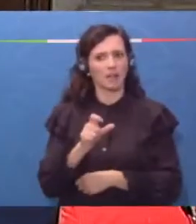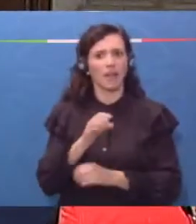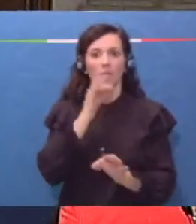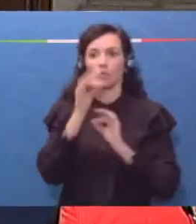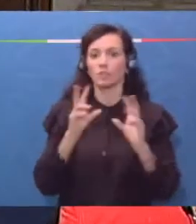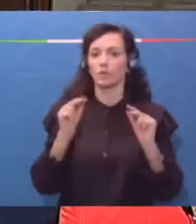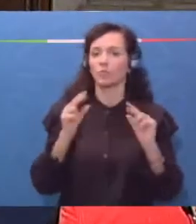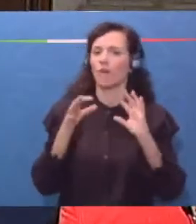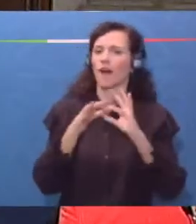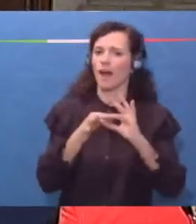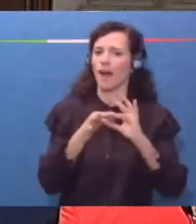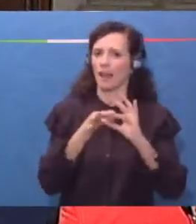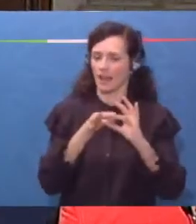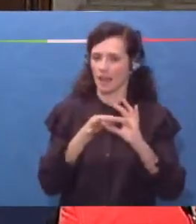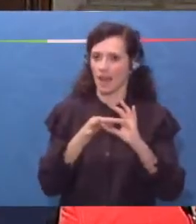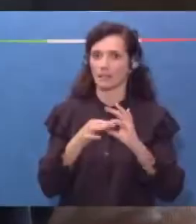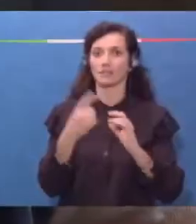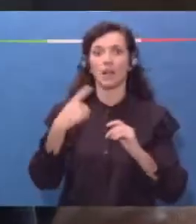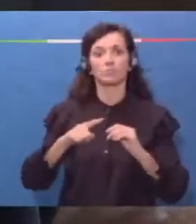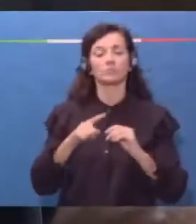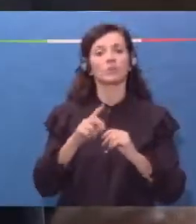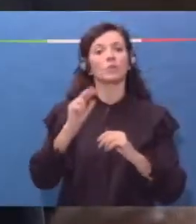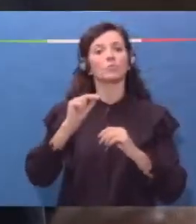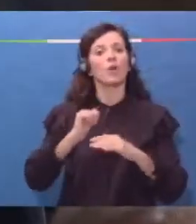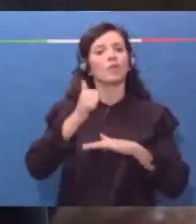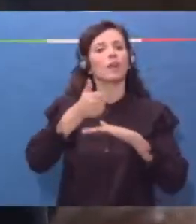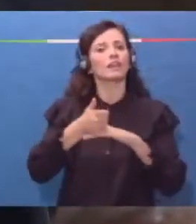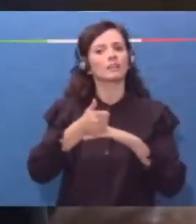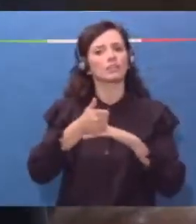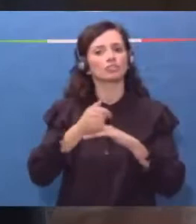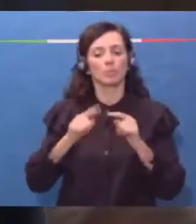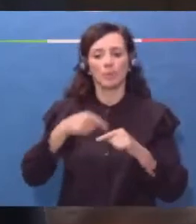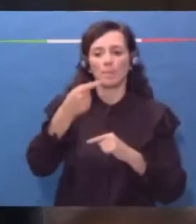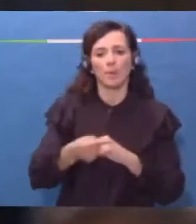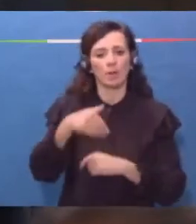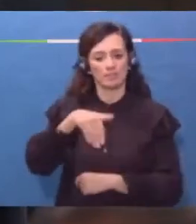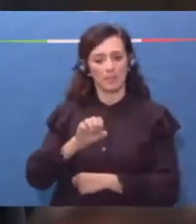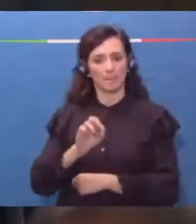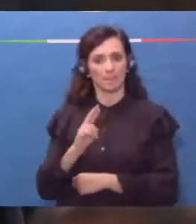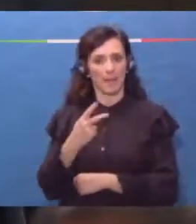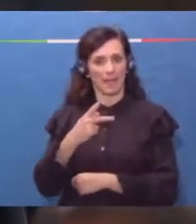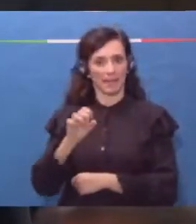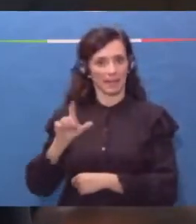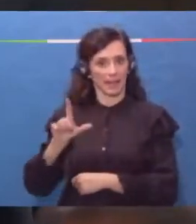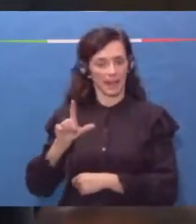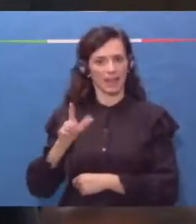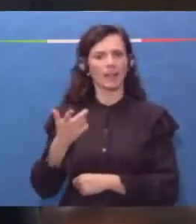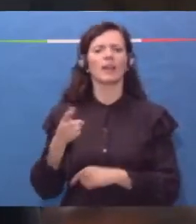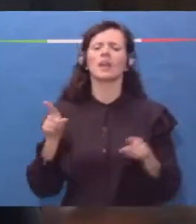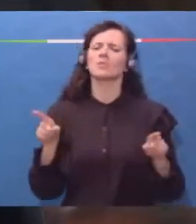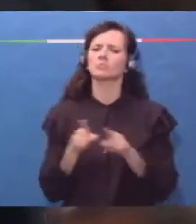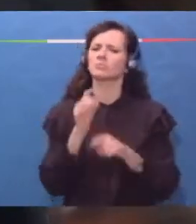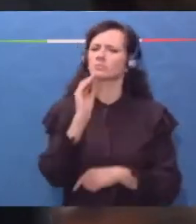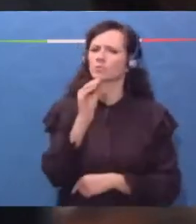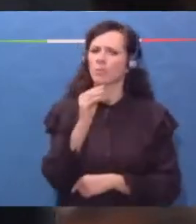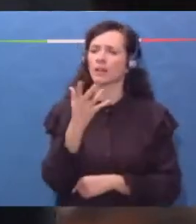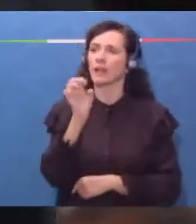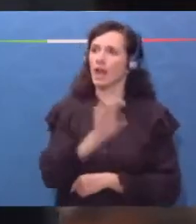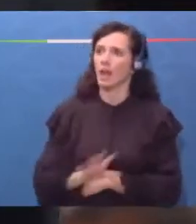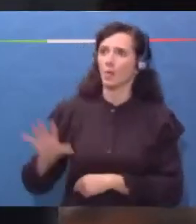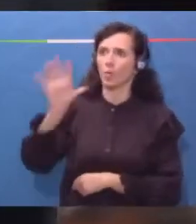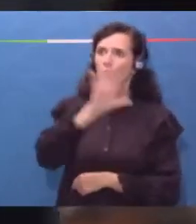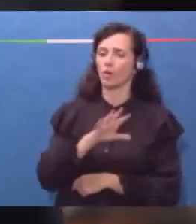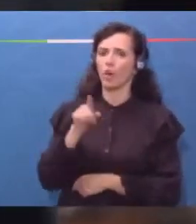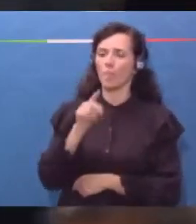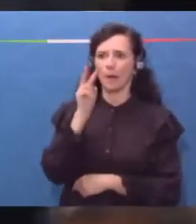questa nuova leadership del post-Merkel e su un altro tema europeo che sembra trasformarsi in